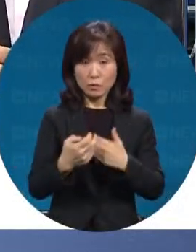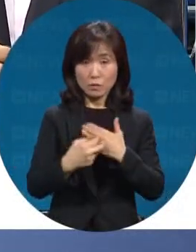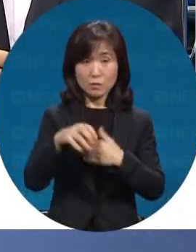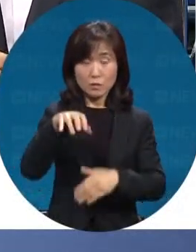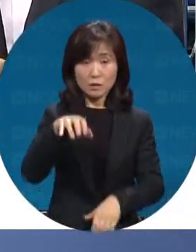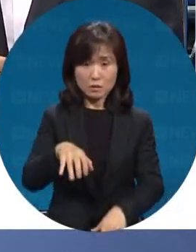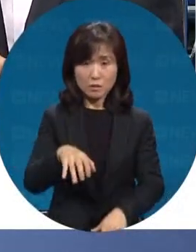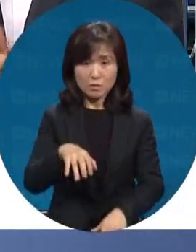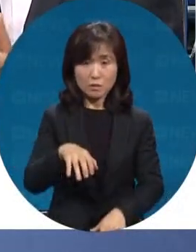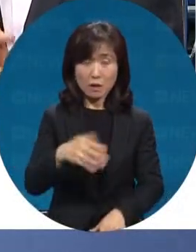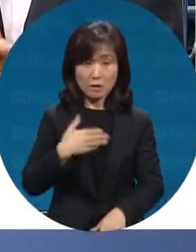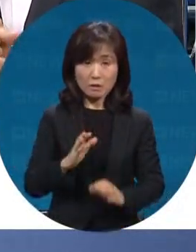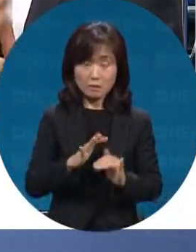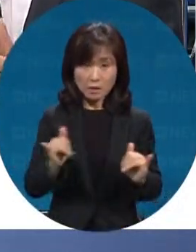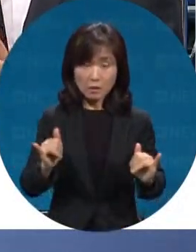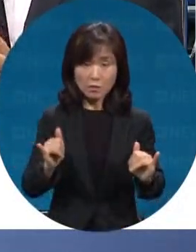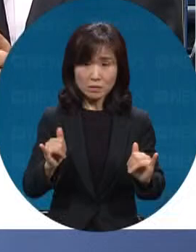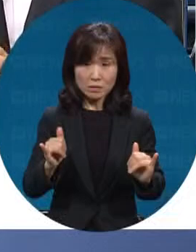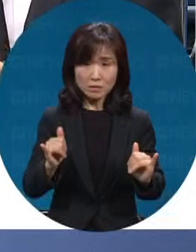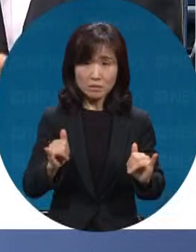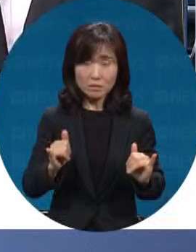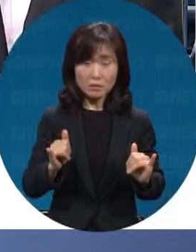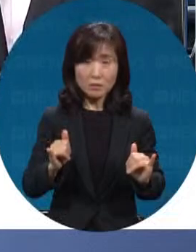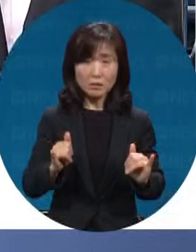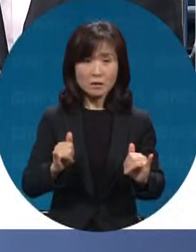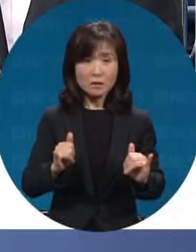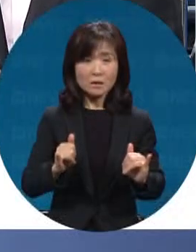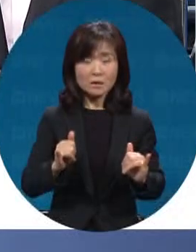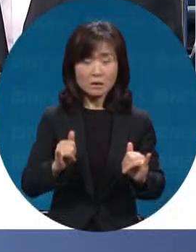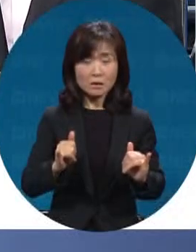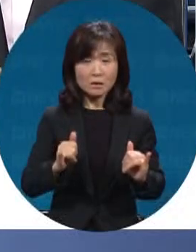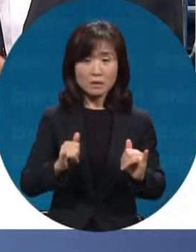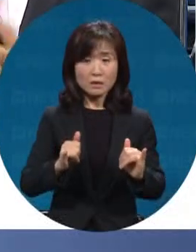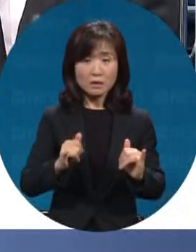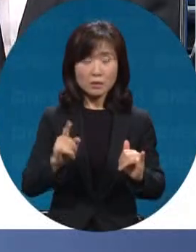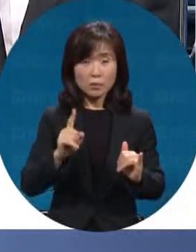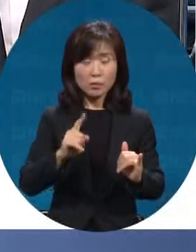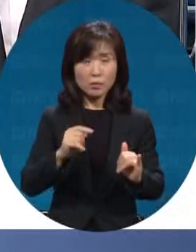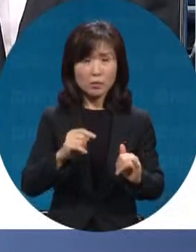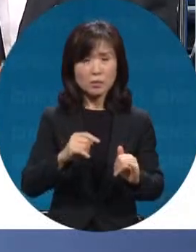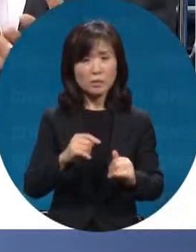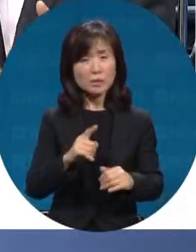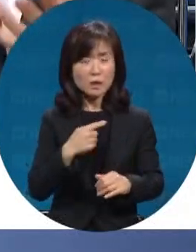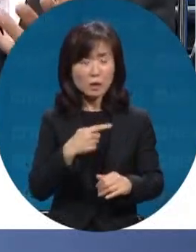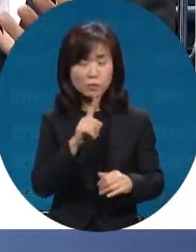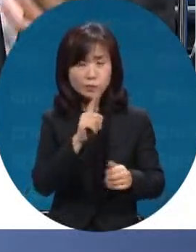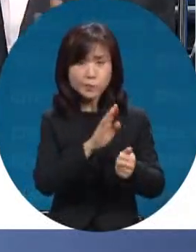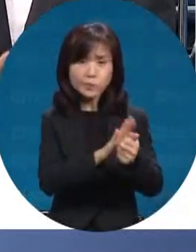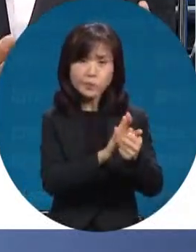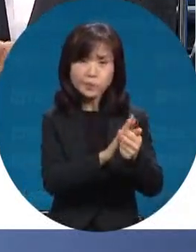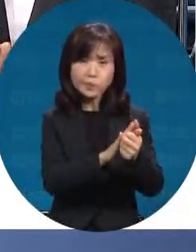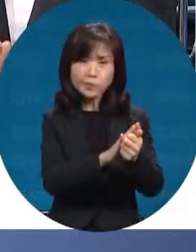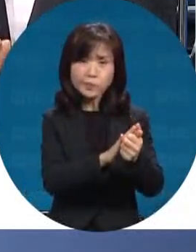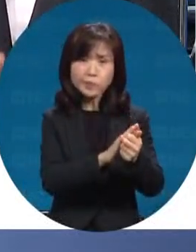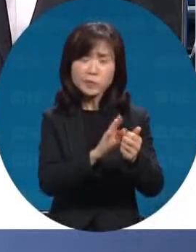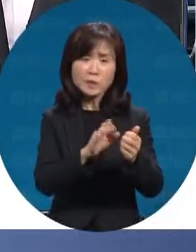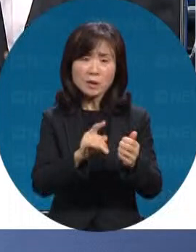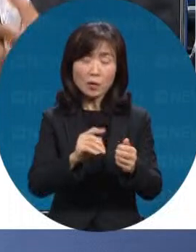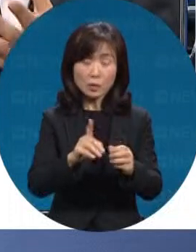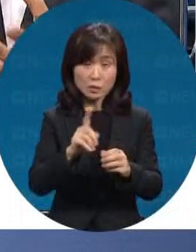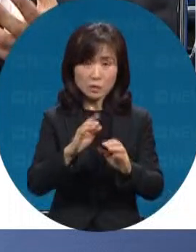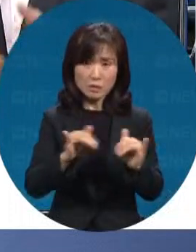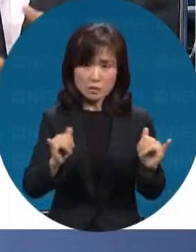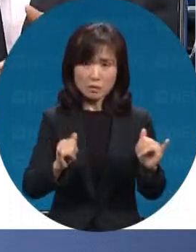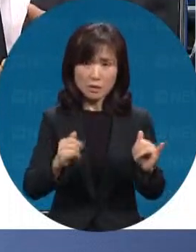병원에서 이 지인분들이 와서 가장 안타깝게 생각하는 게 내가 좀 더 무엇을 해줬으면 어떻을까요? 이런